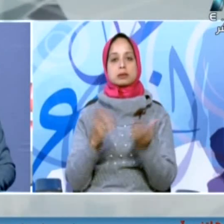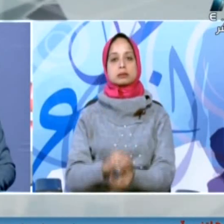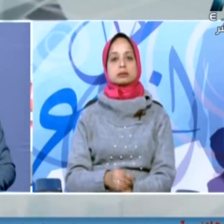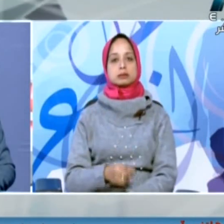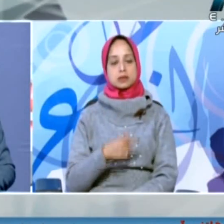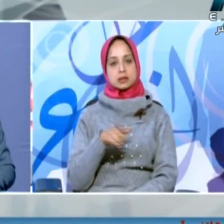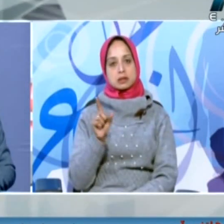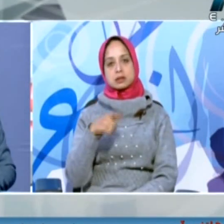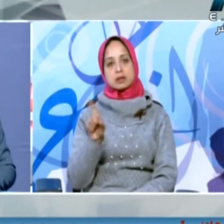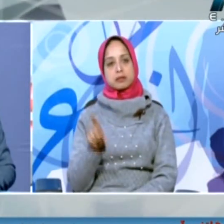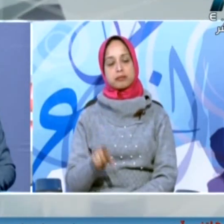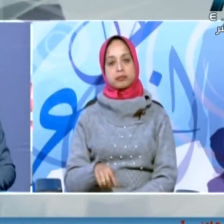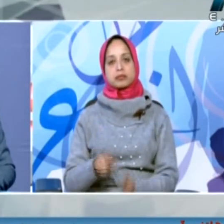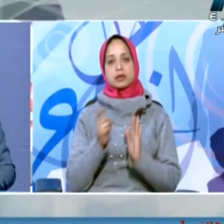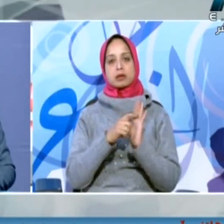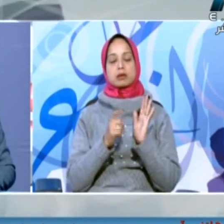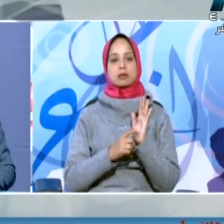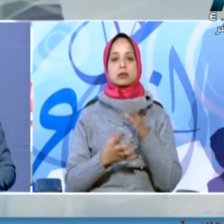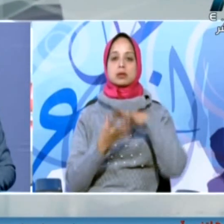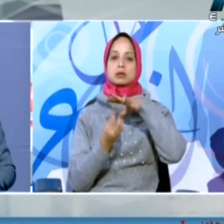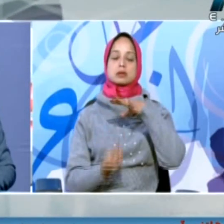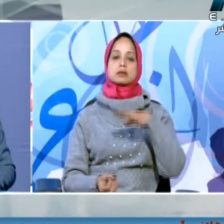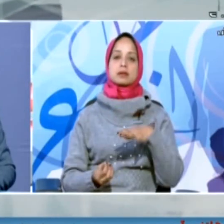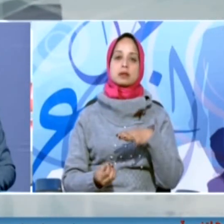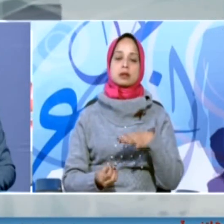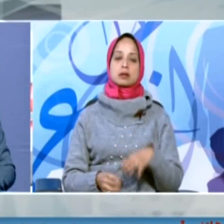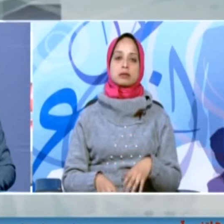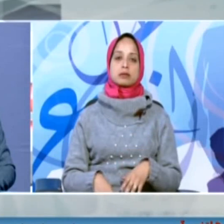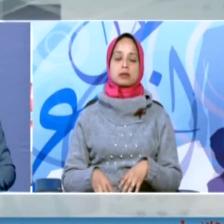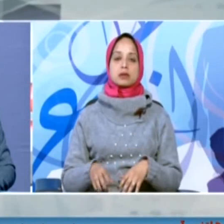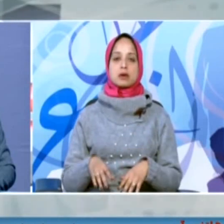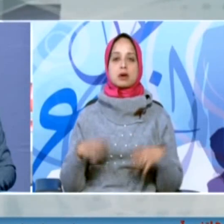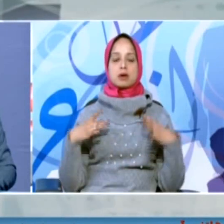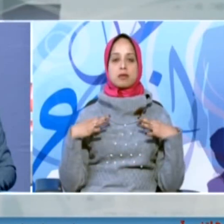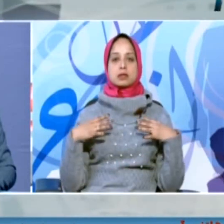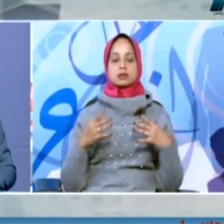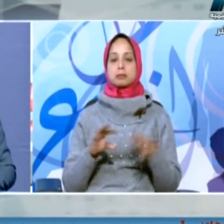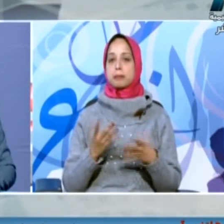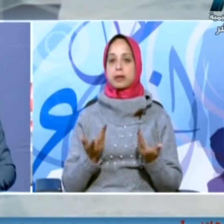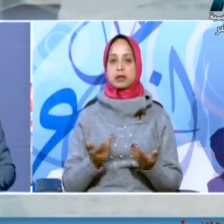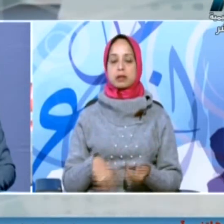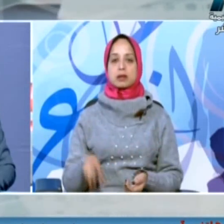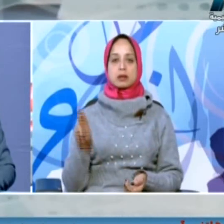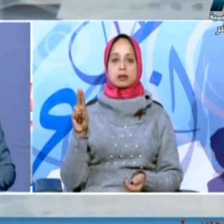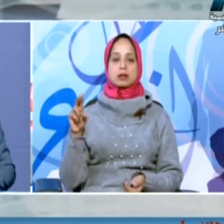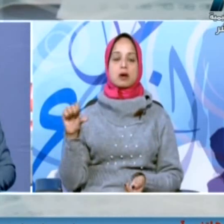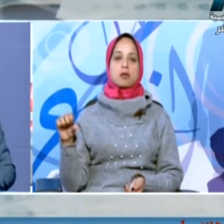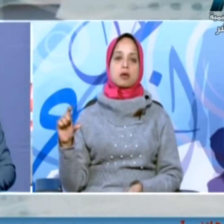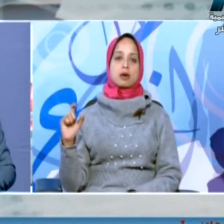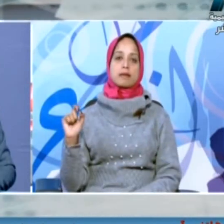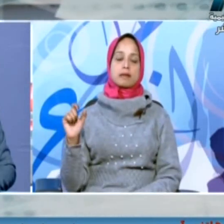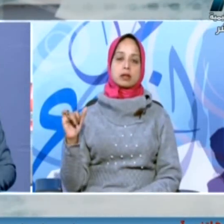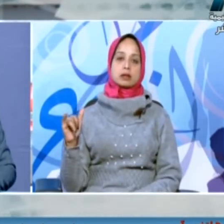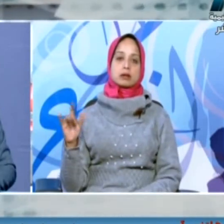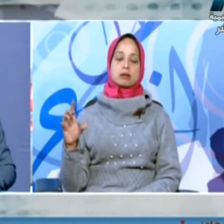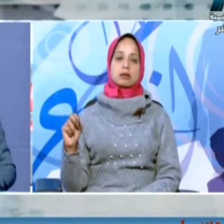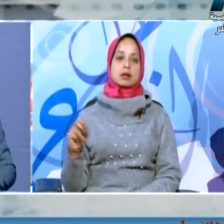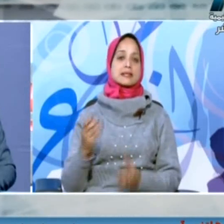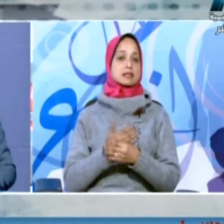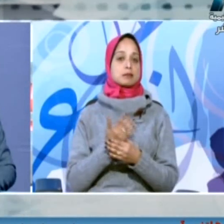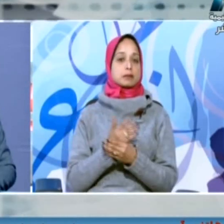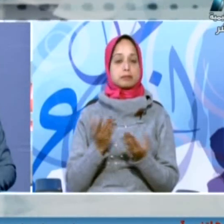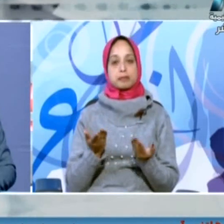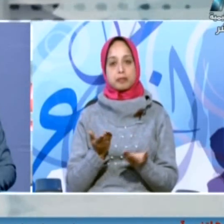ماشي. طب قانون التصفيه في عهد مين؟ توفيق. في عهد توفيق. تمام، ايه ظروفه بقى؟ ها؟